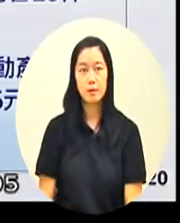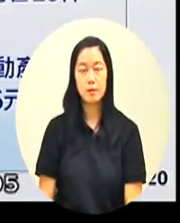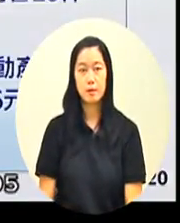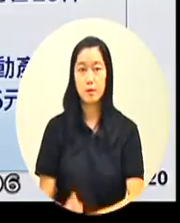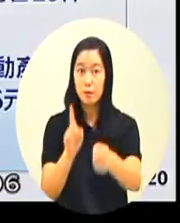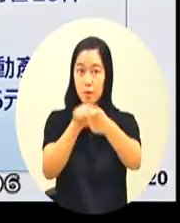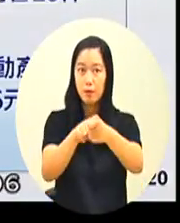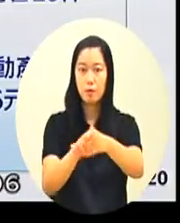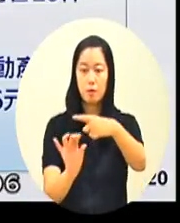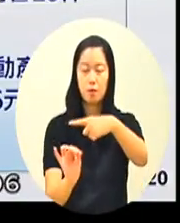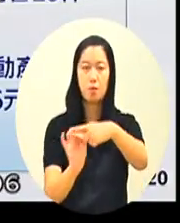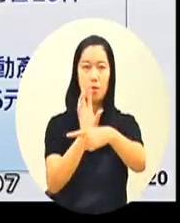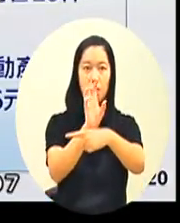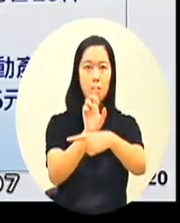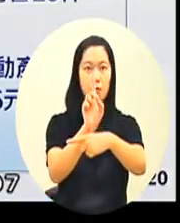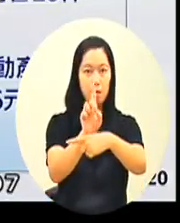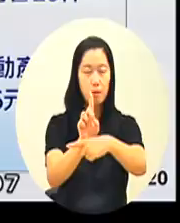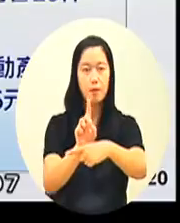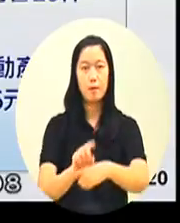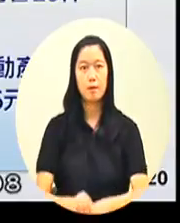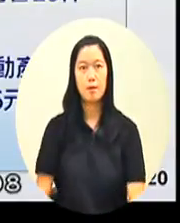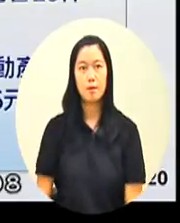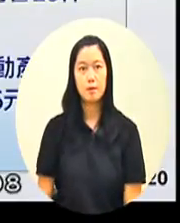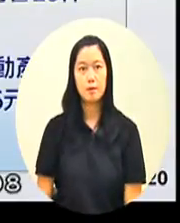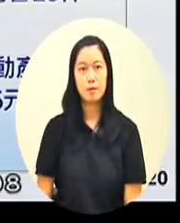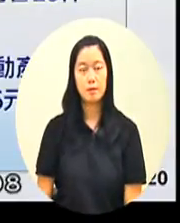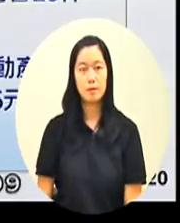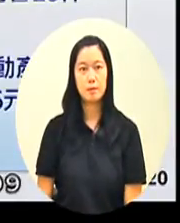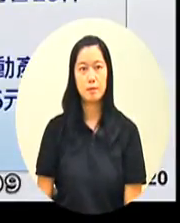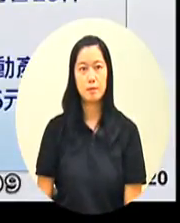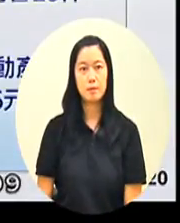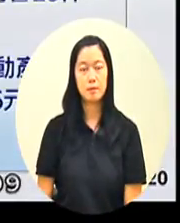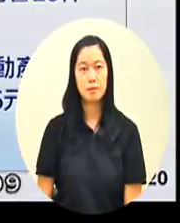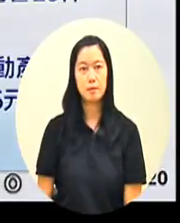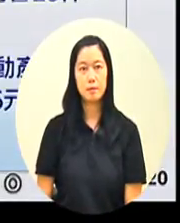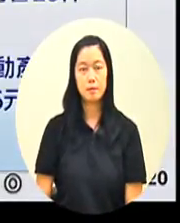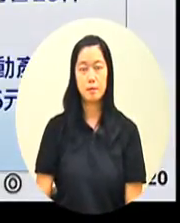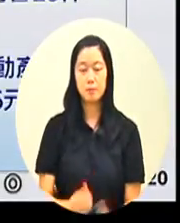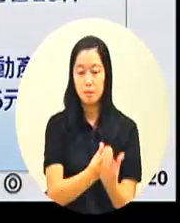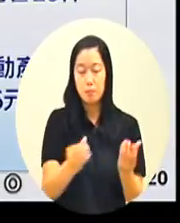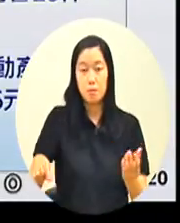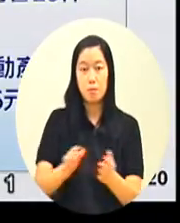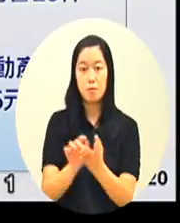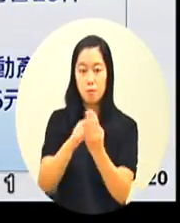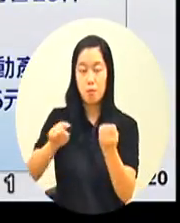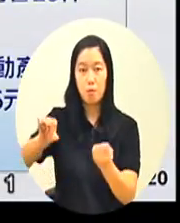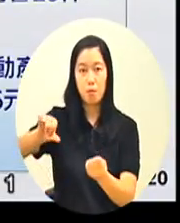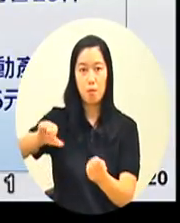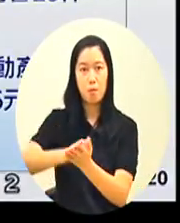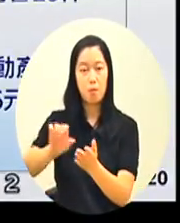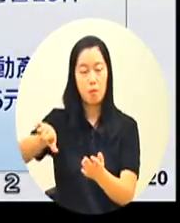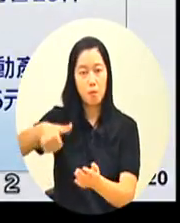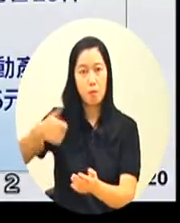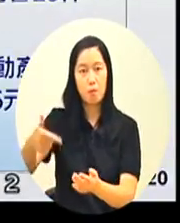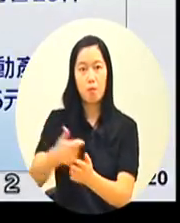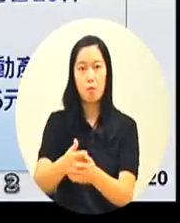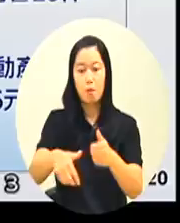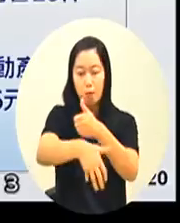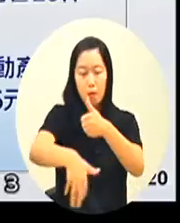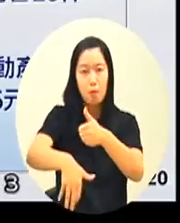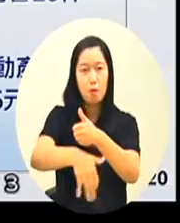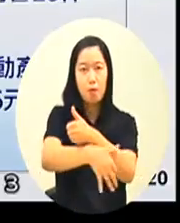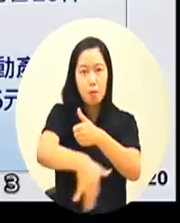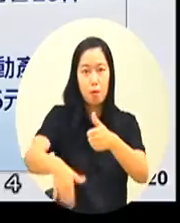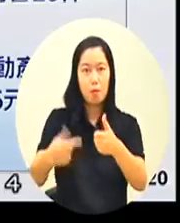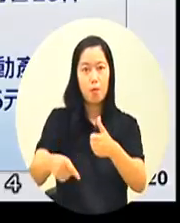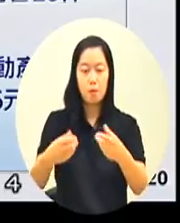化啊，整个活化达成率是11%。另外还有5件，我们还跟各局处在协商当